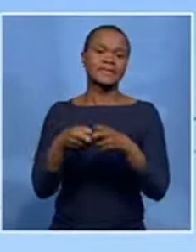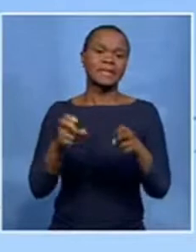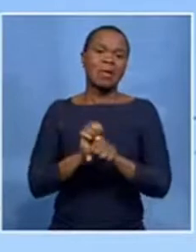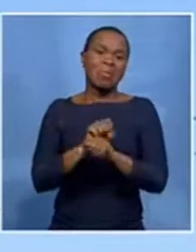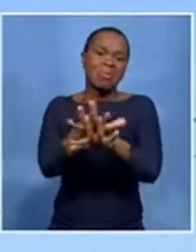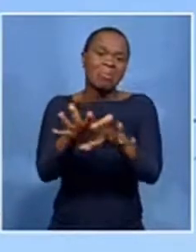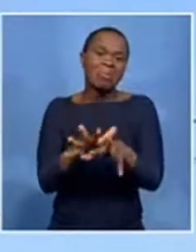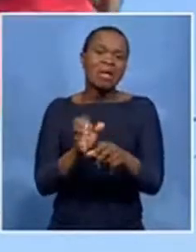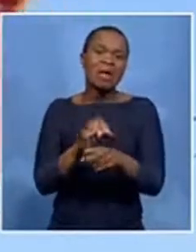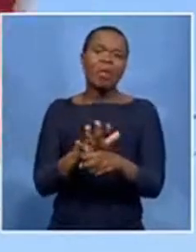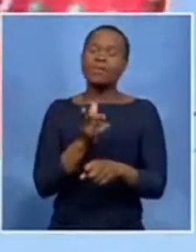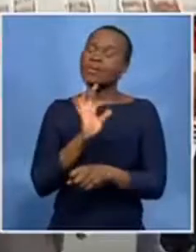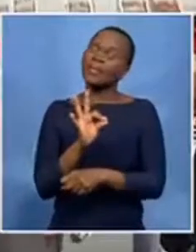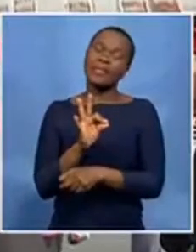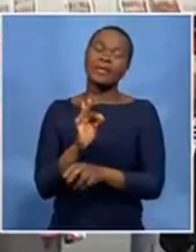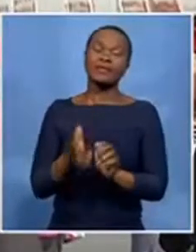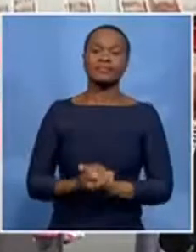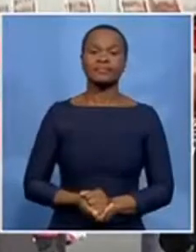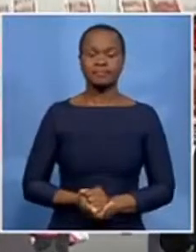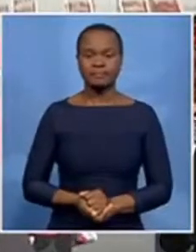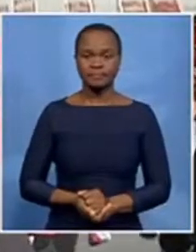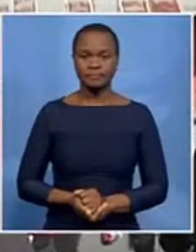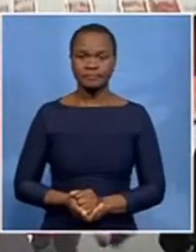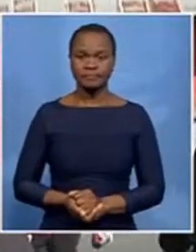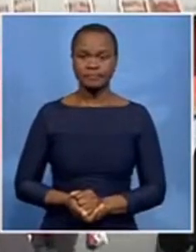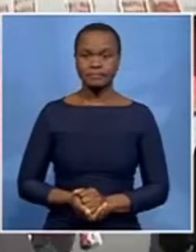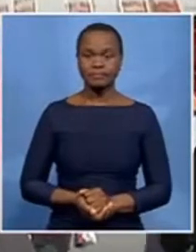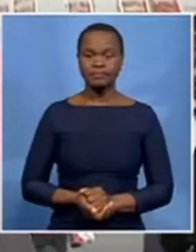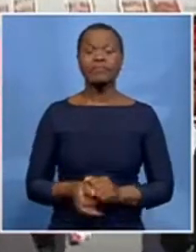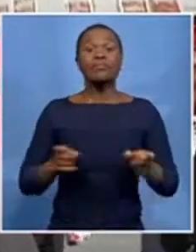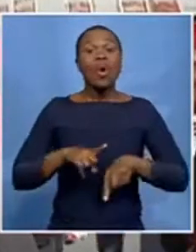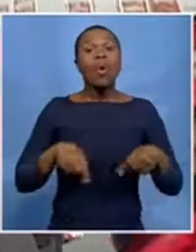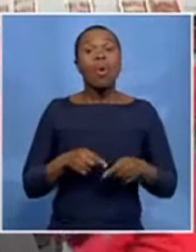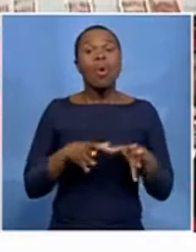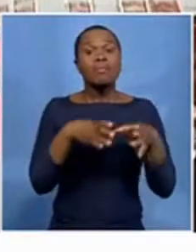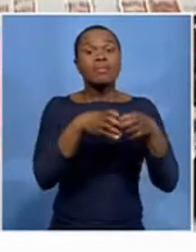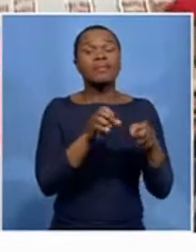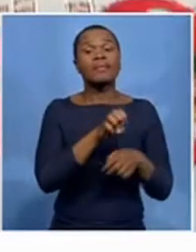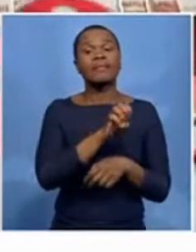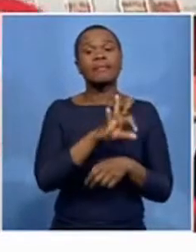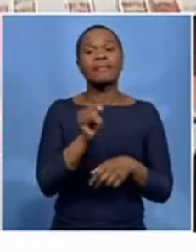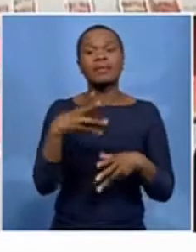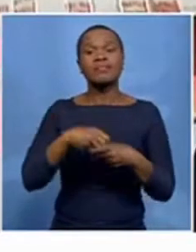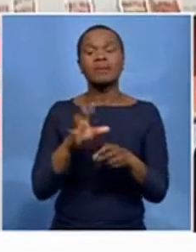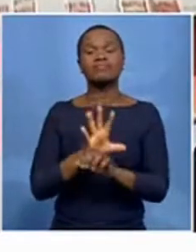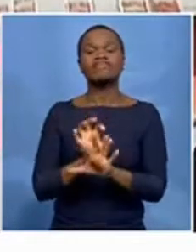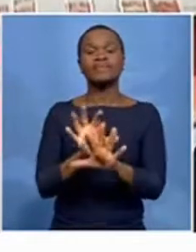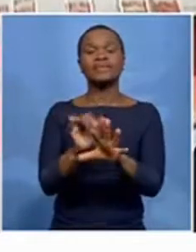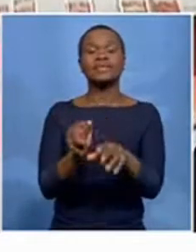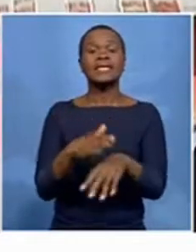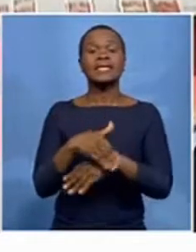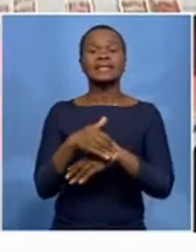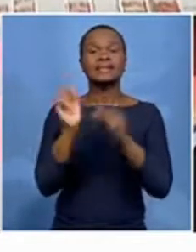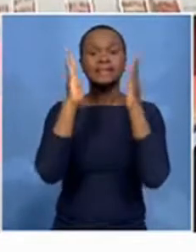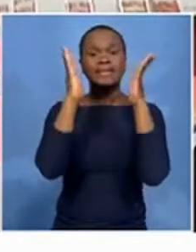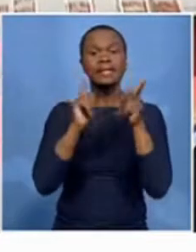lomkhuhlane. Kumangala lihlatatlavalo ukuthi sinhlangano eEFF siye sangenelela kwembhikisho waseSwatini sanikela